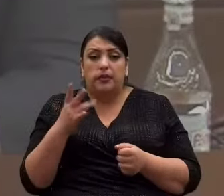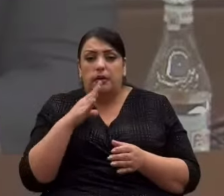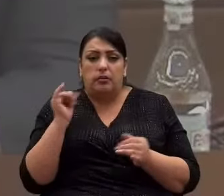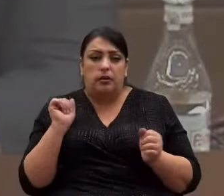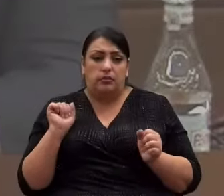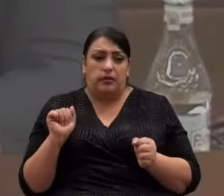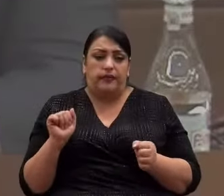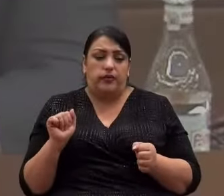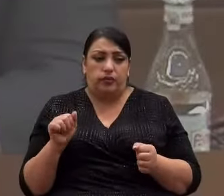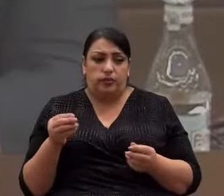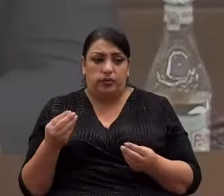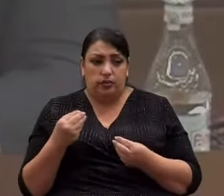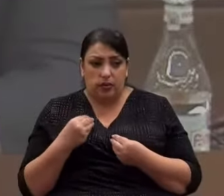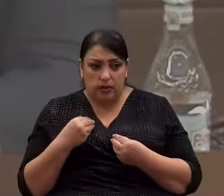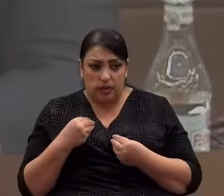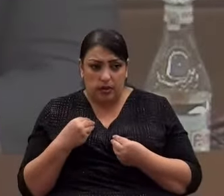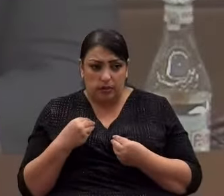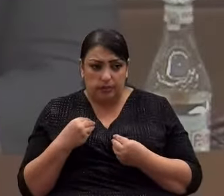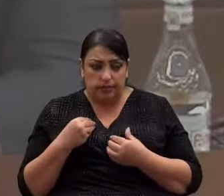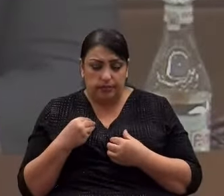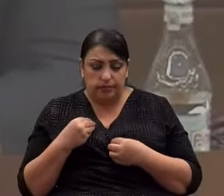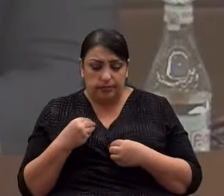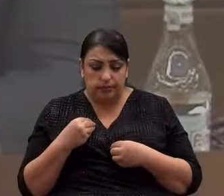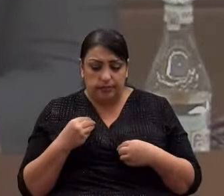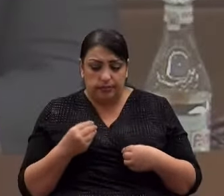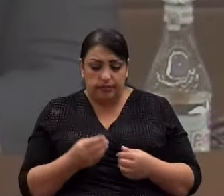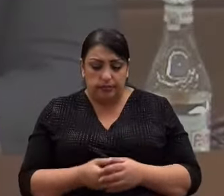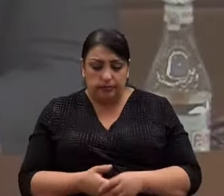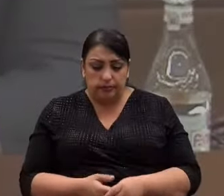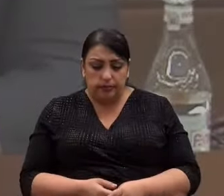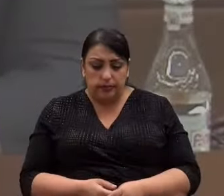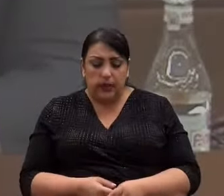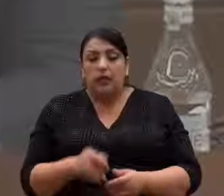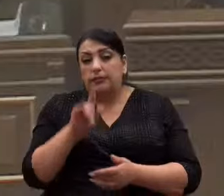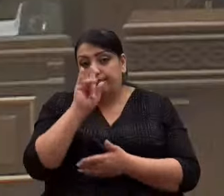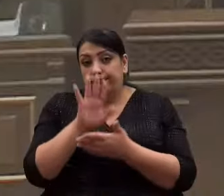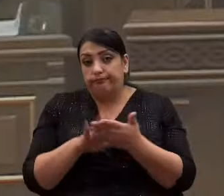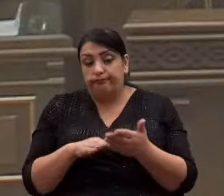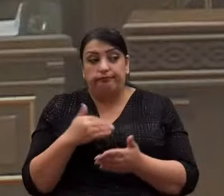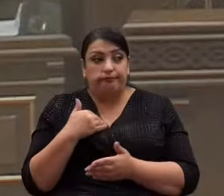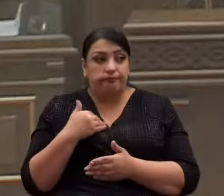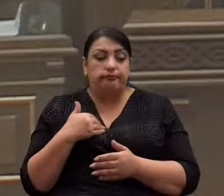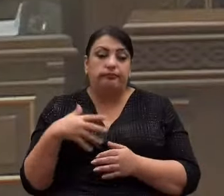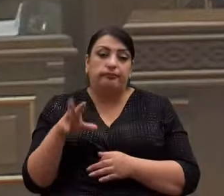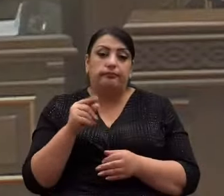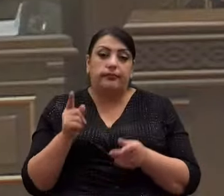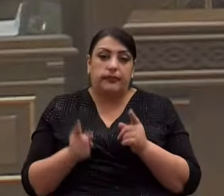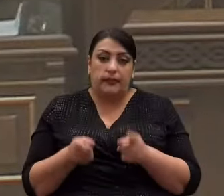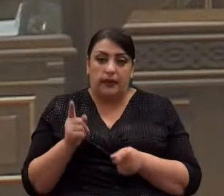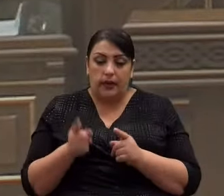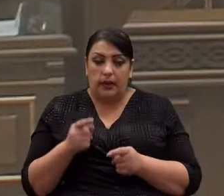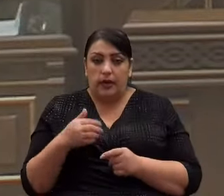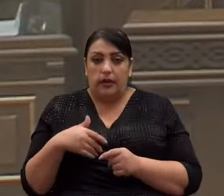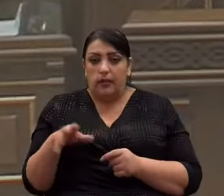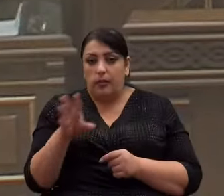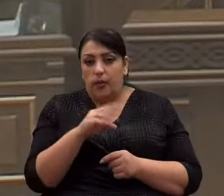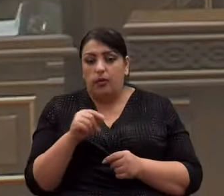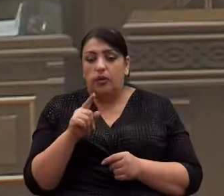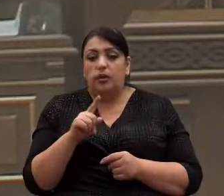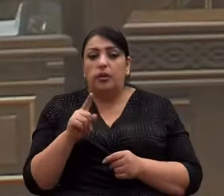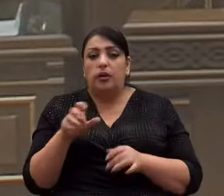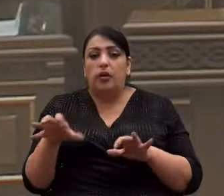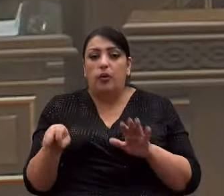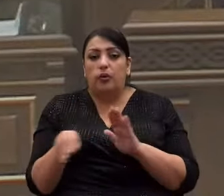պարոն Քոչարյան մենք բոլորս պաշտպանվածություն այո կներեք էլի իսկ մենք իրականում բոլորիս մոտ կա այդ